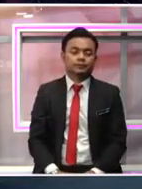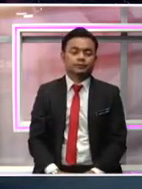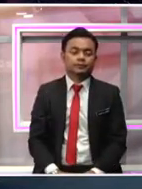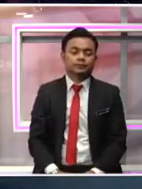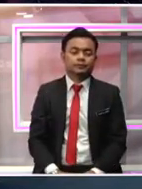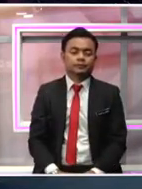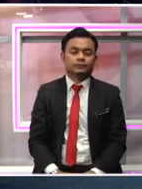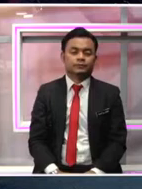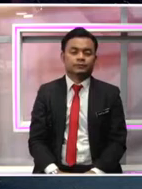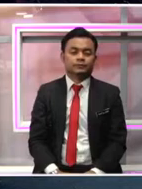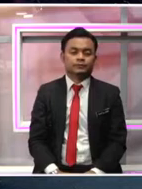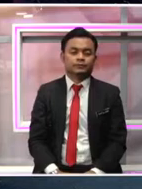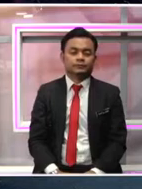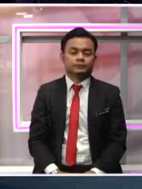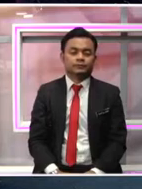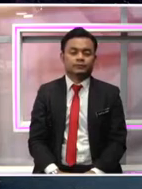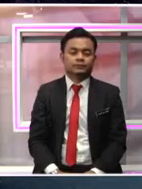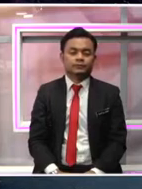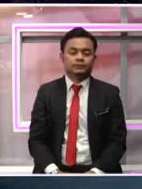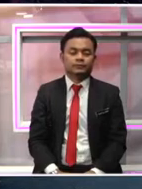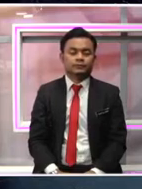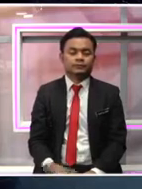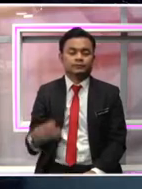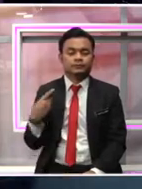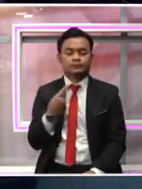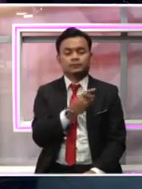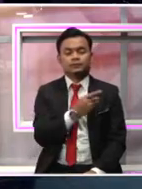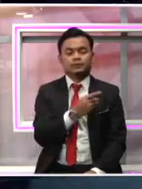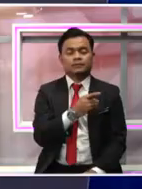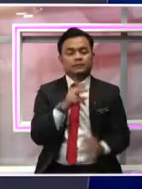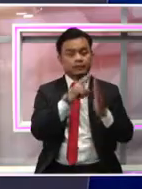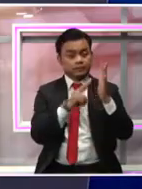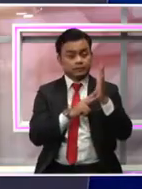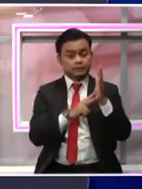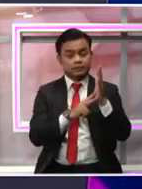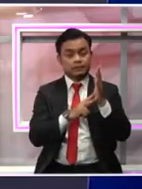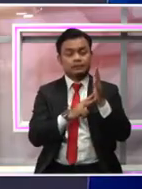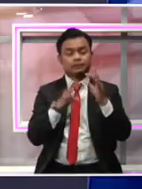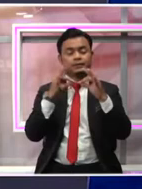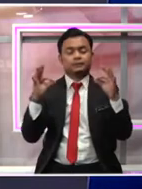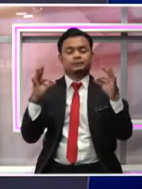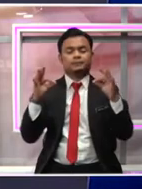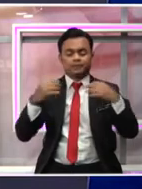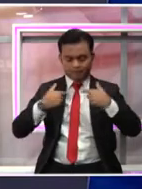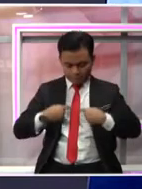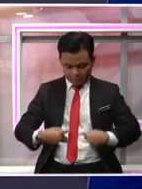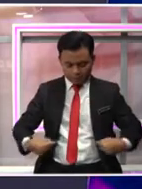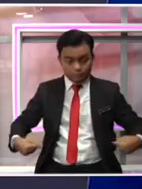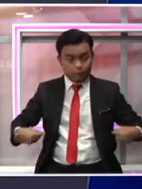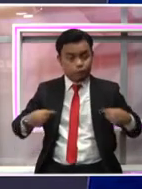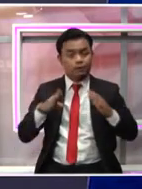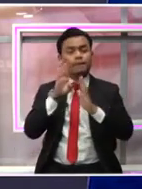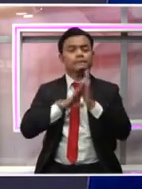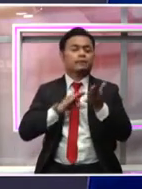Uraikan baca-baca ayat-ayat kedua paru-paru berfungsi sebagai organ